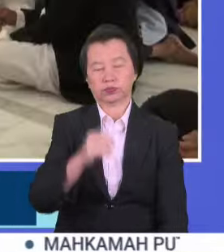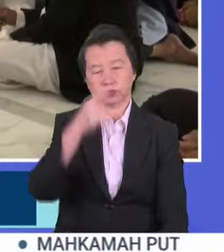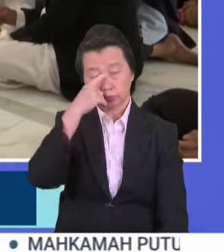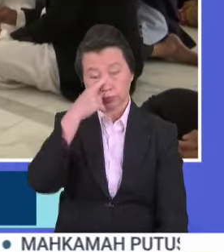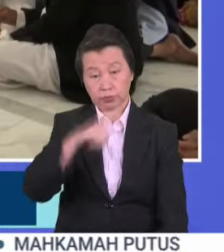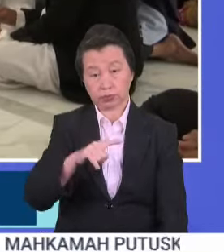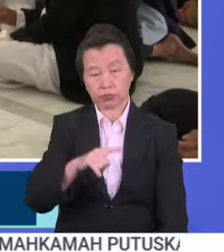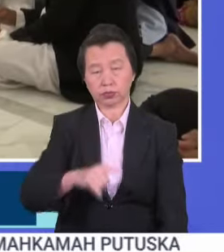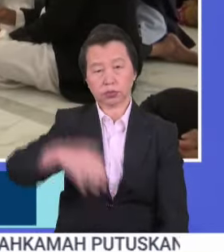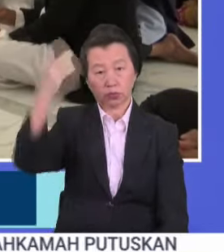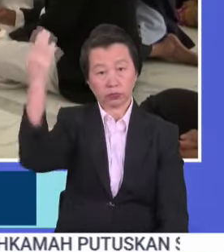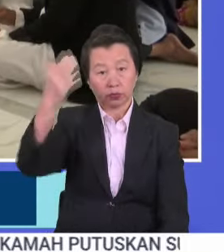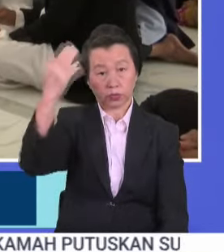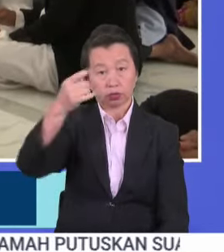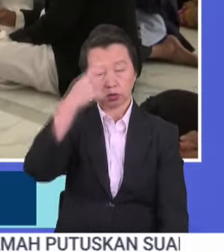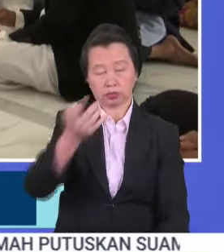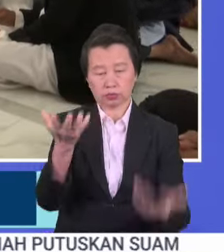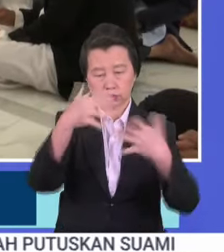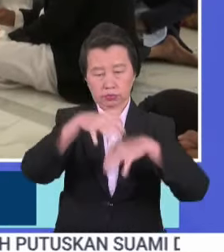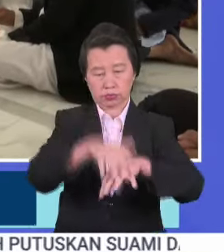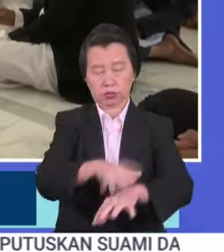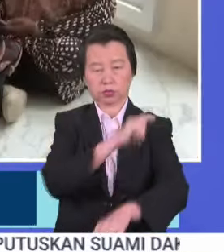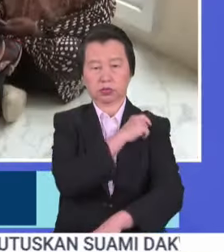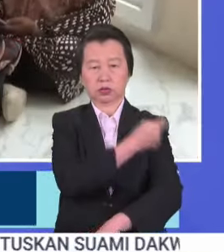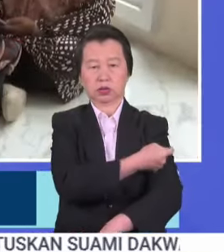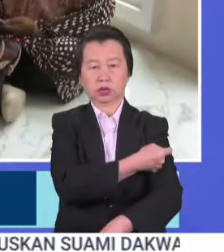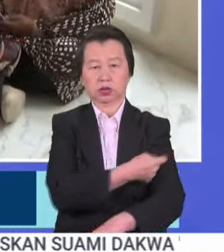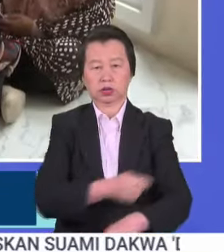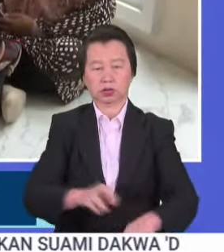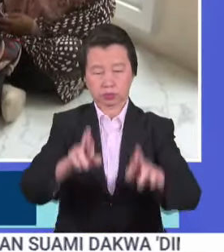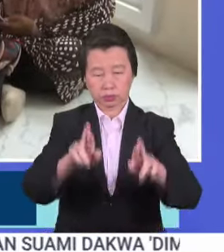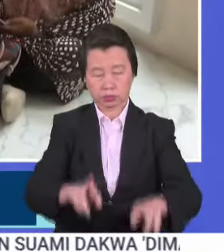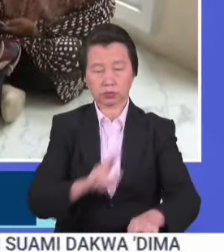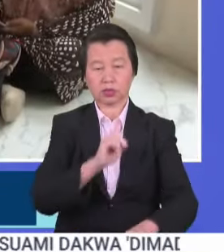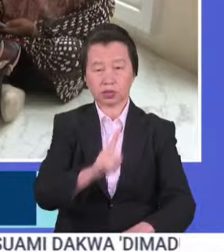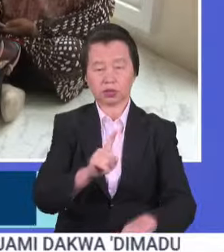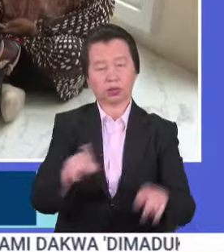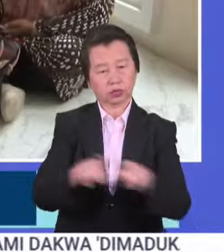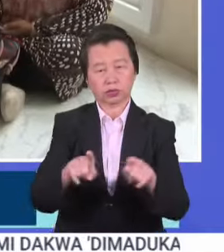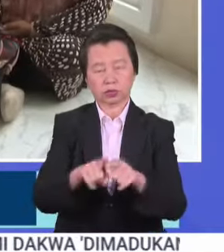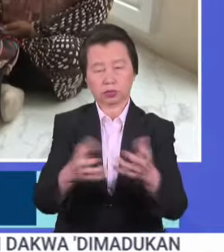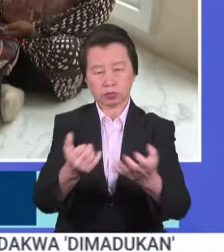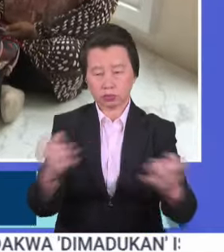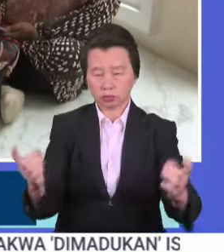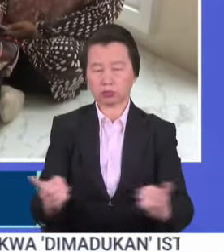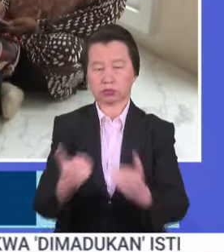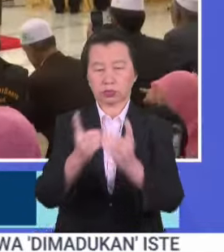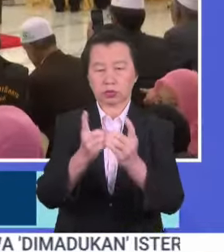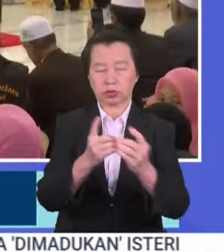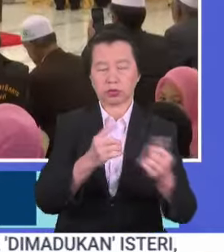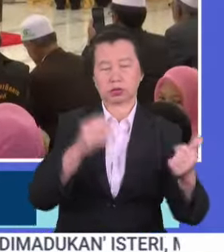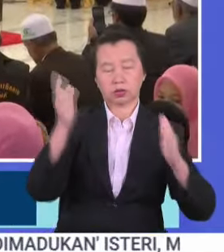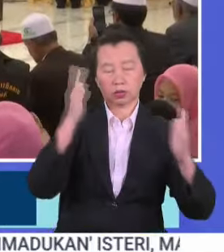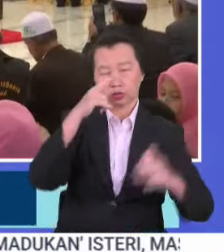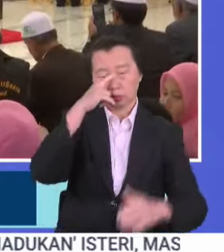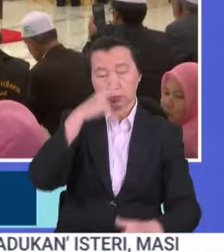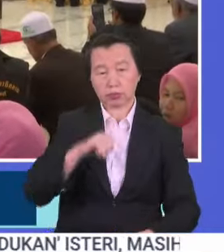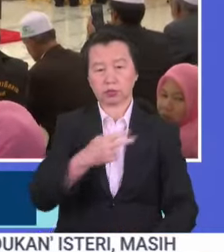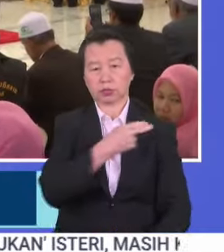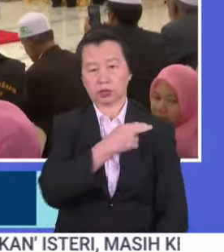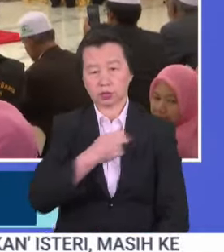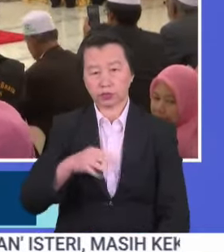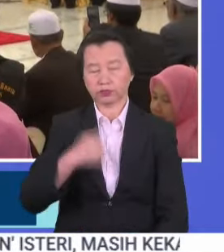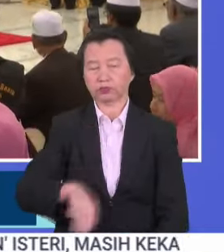Thailand. Forum itu bagi menggembleng tenaga menyatu padukan ummah sejajar dengan hasrat pertumbuhan segitiga Indonesia, Malaysia,